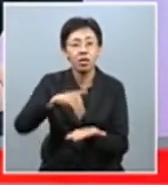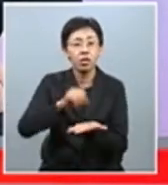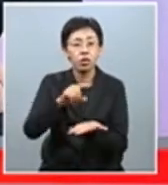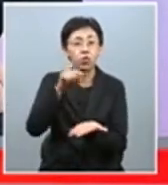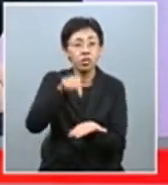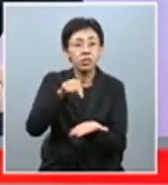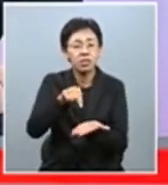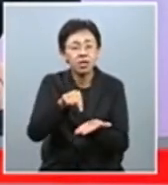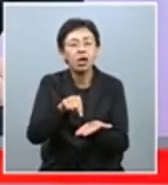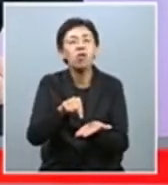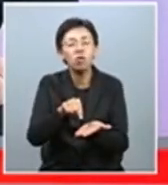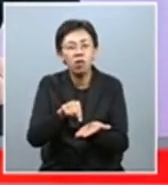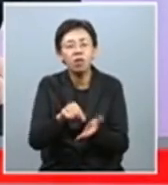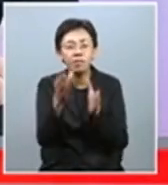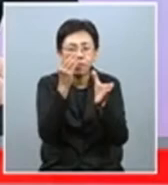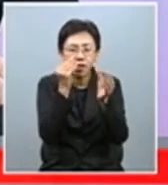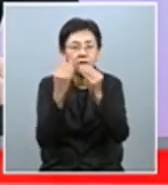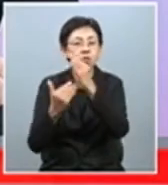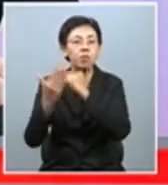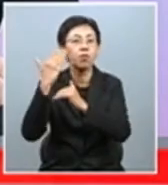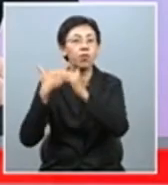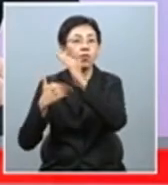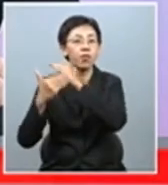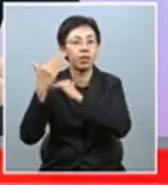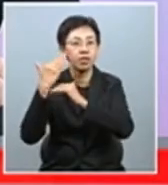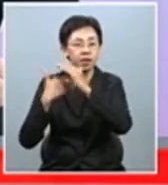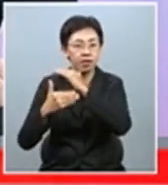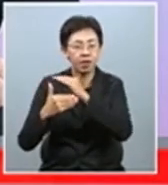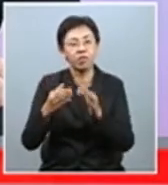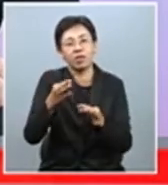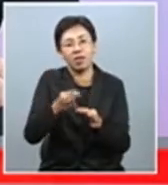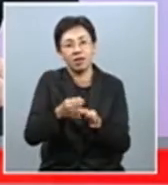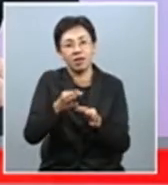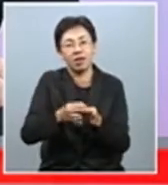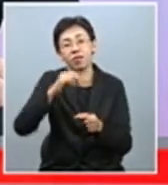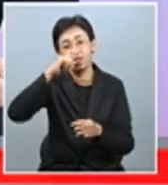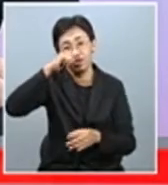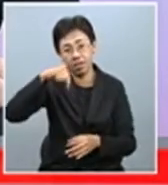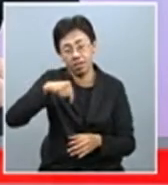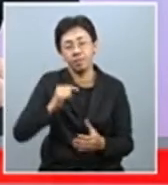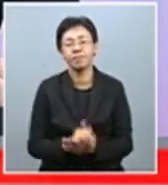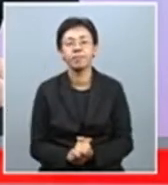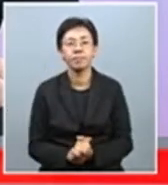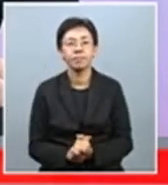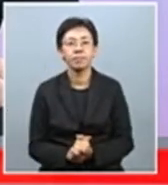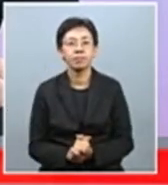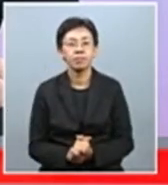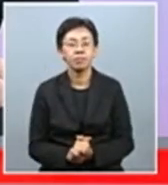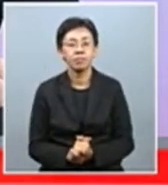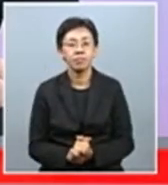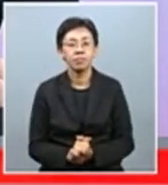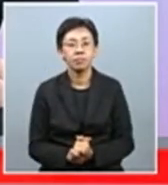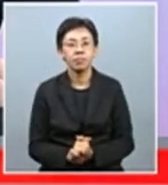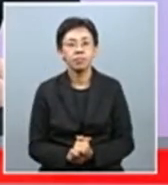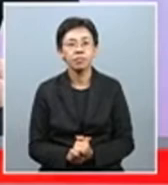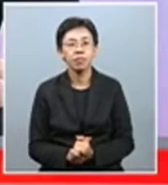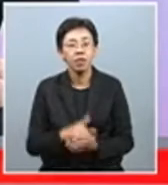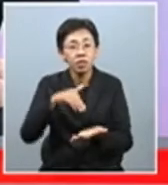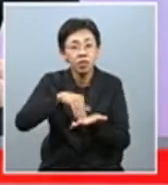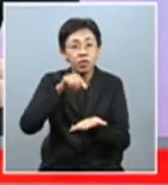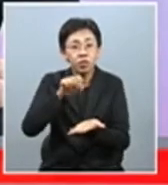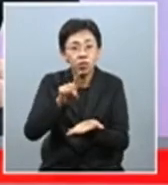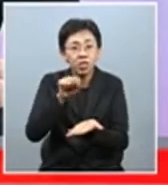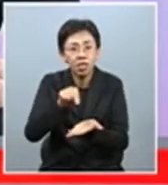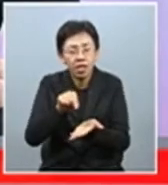เป็นแหล่งเรียนรู้ประวัติศาสตร์นะครับของการธนาคารบ้านเรานะครับรวมไปถึงนะครับยังเข้าใจบทบาทการทำหน้า